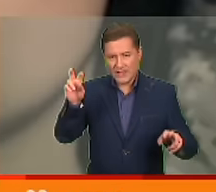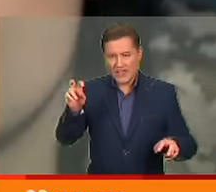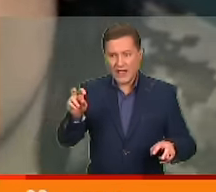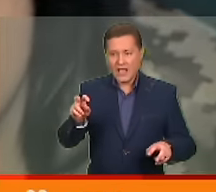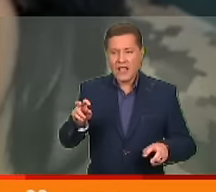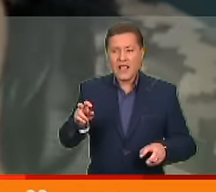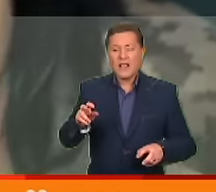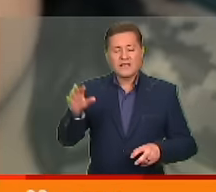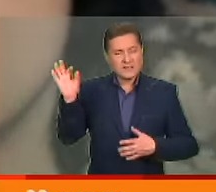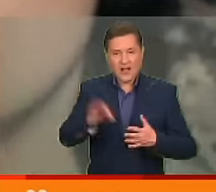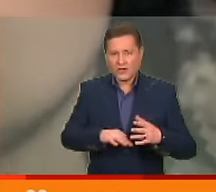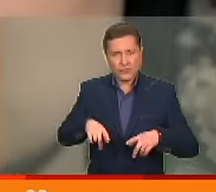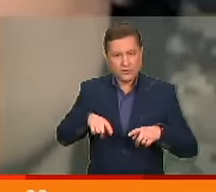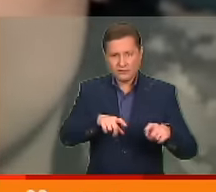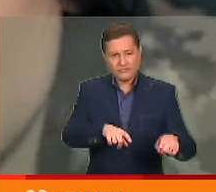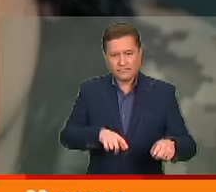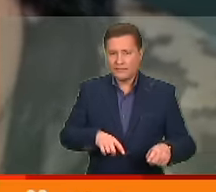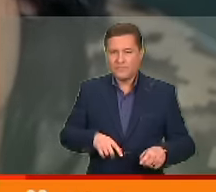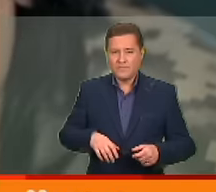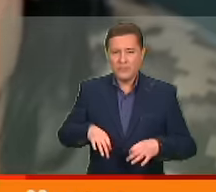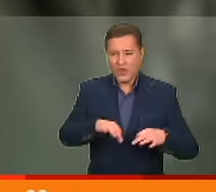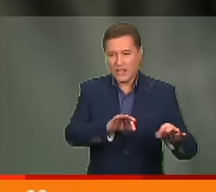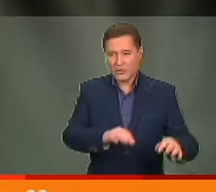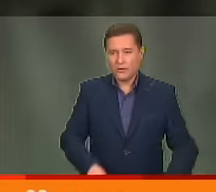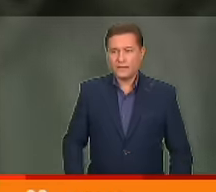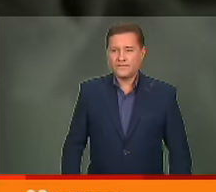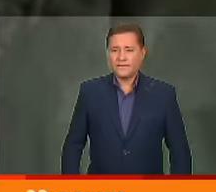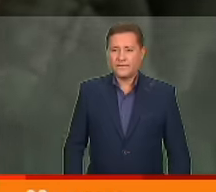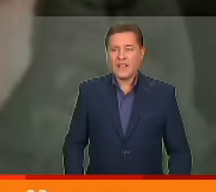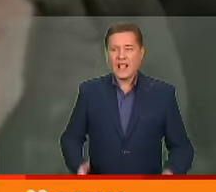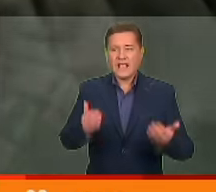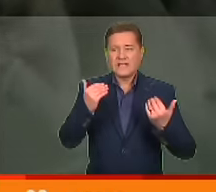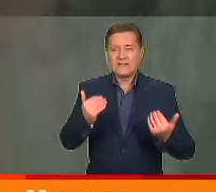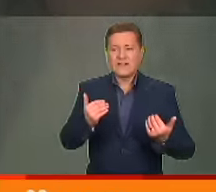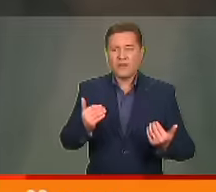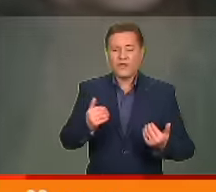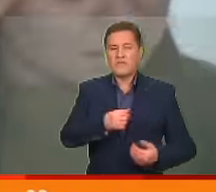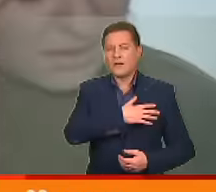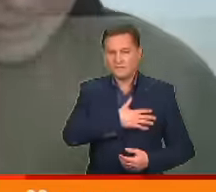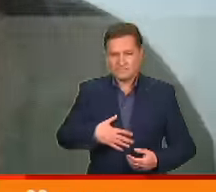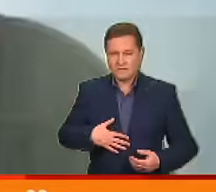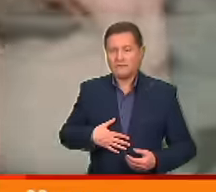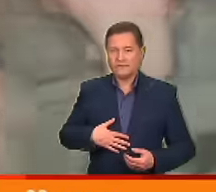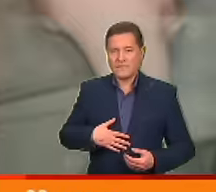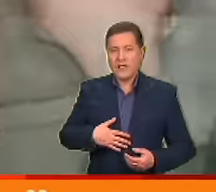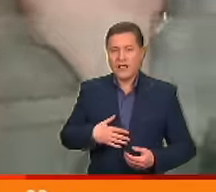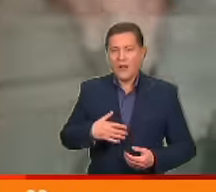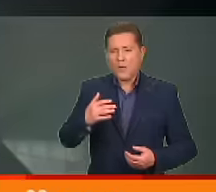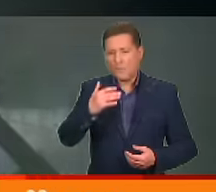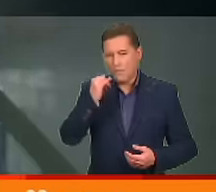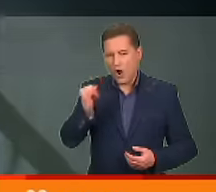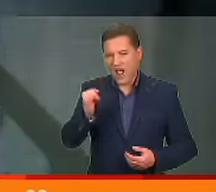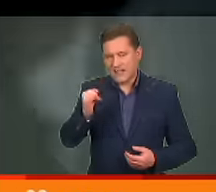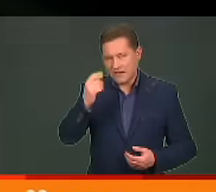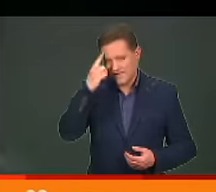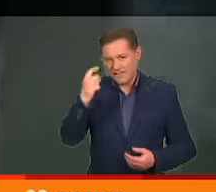Я завжди на тривожності, знову їду. І скільки треба, скільки я вийду. І сьогодні один із днів, коли треба. Погані вісті з